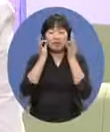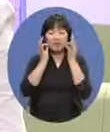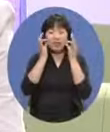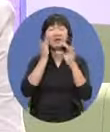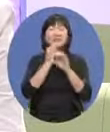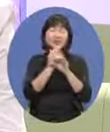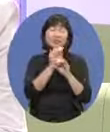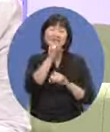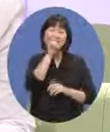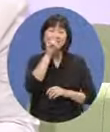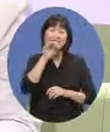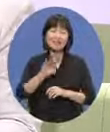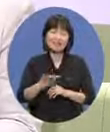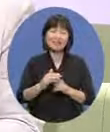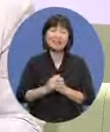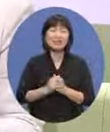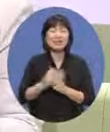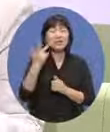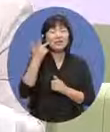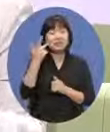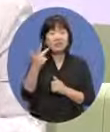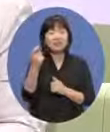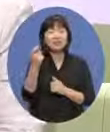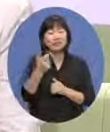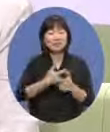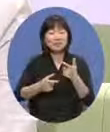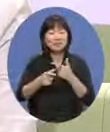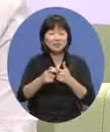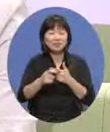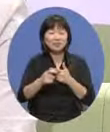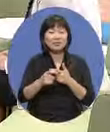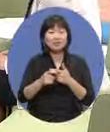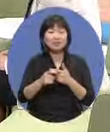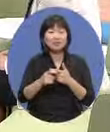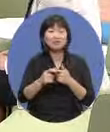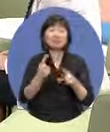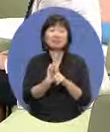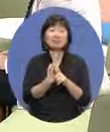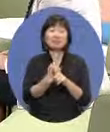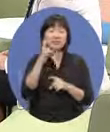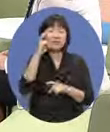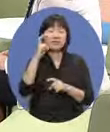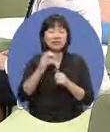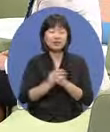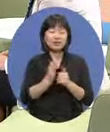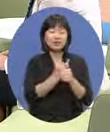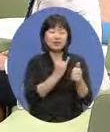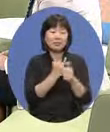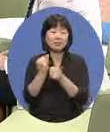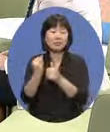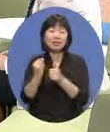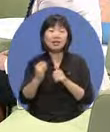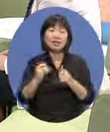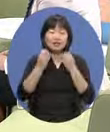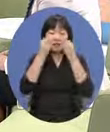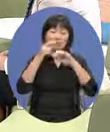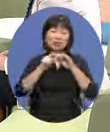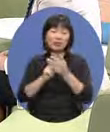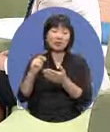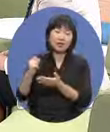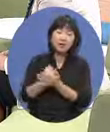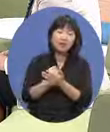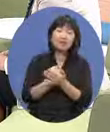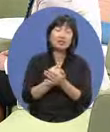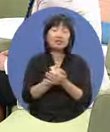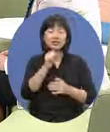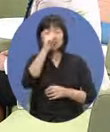있는 중이긴 한데 네 다음 주에 네. 이제 조금 더 아마 그래요. 예. 그렇다면 이제 배우자에 대해서 우리가 좀 새로운 마음가짐을 갖는